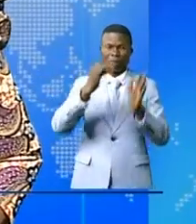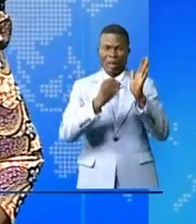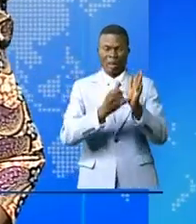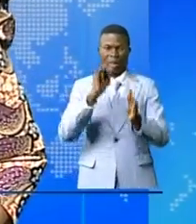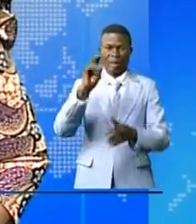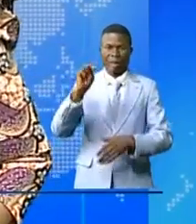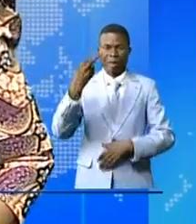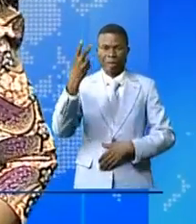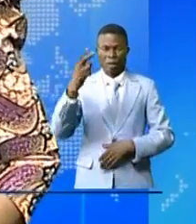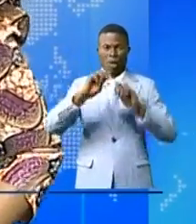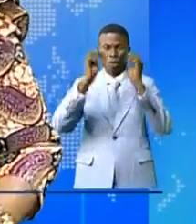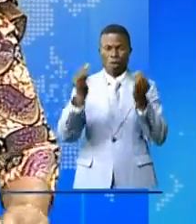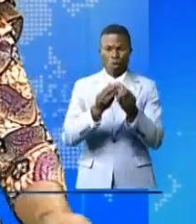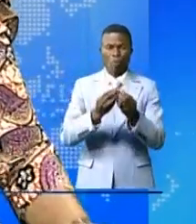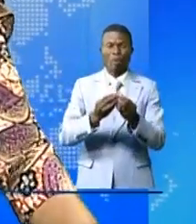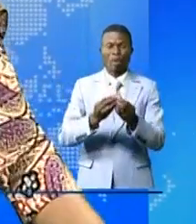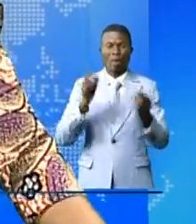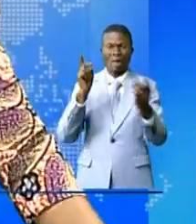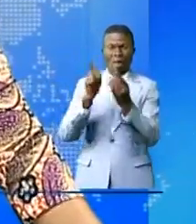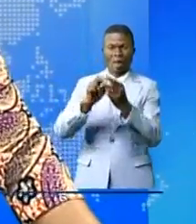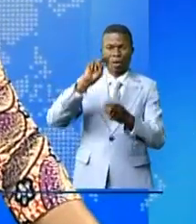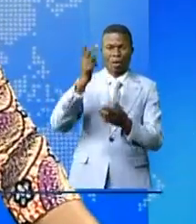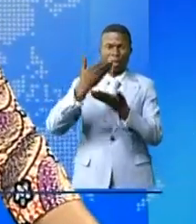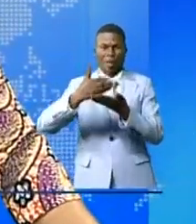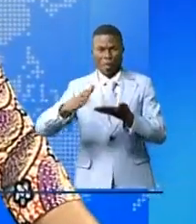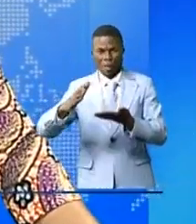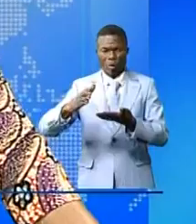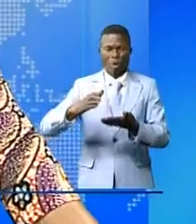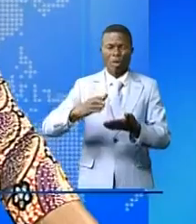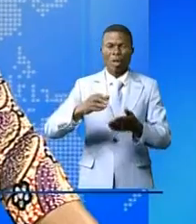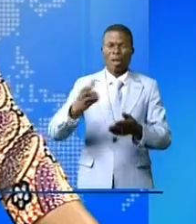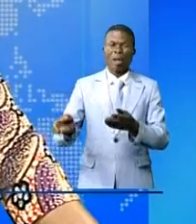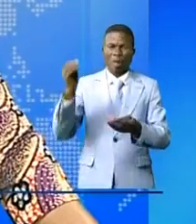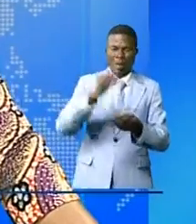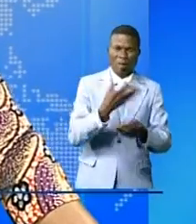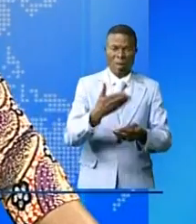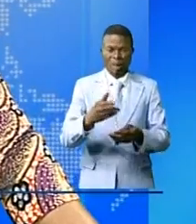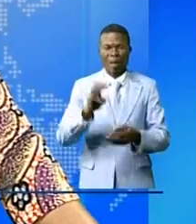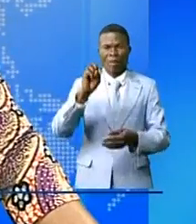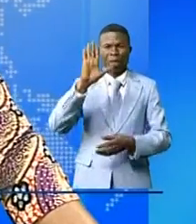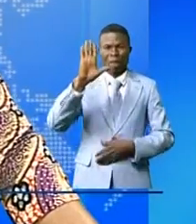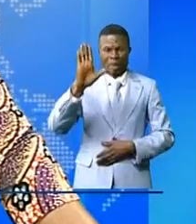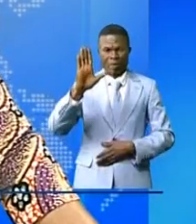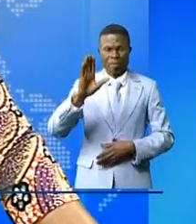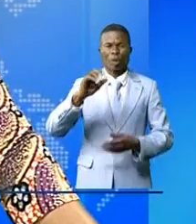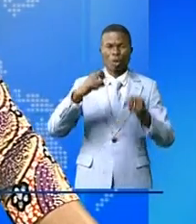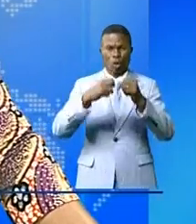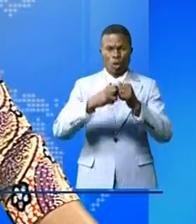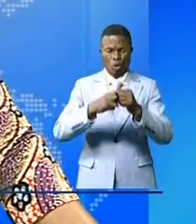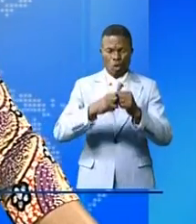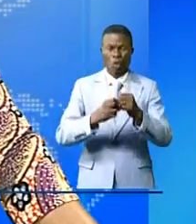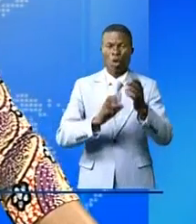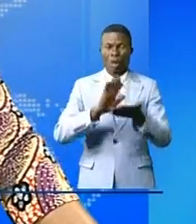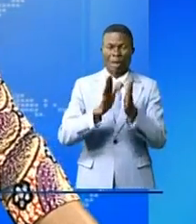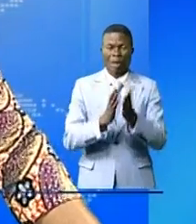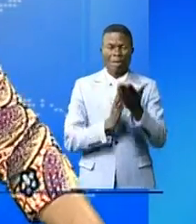Dinga 2, les équipes de la SNEL s'attaquent à la deuxième phase qui est le démontage du G25. Le retour à la normale de la fourniture en